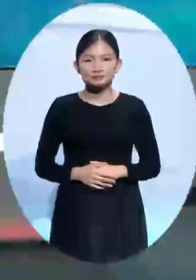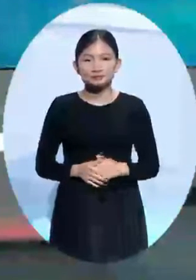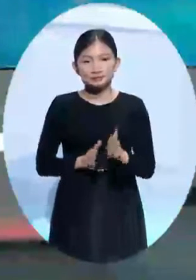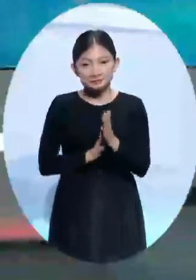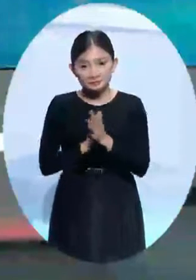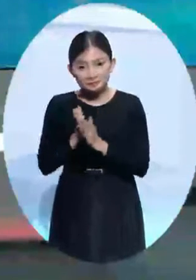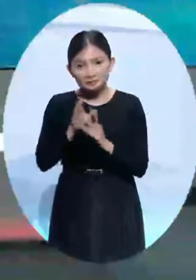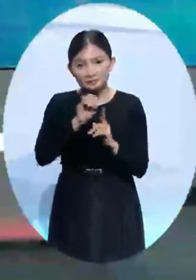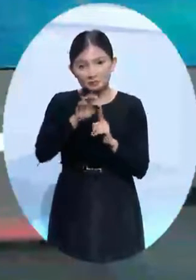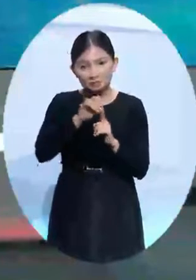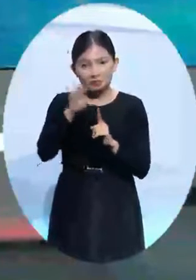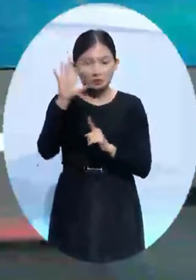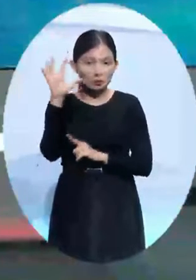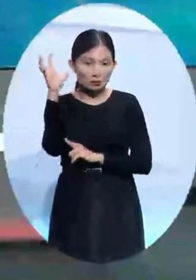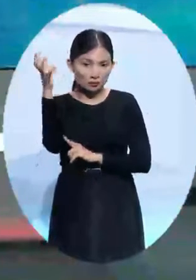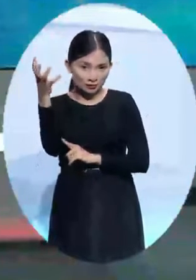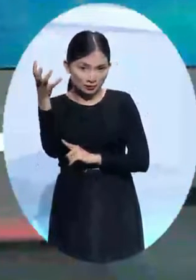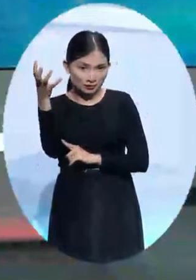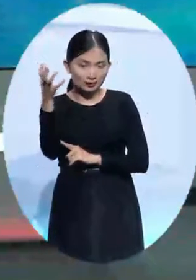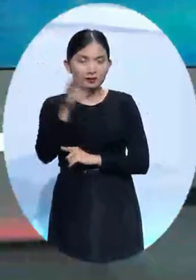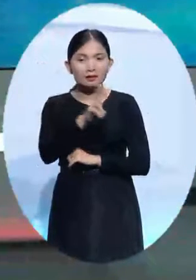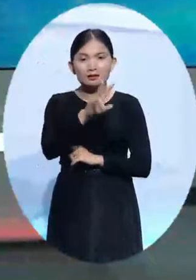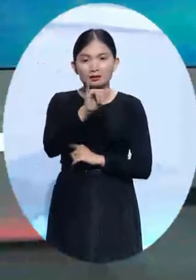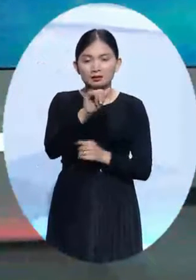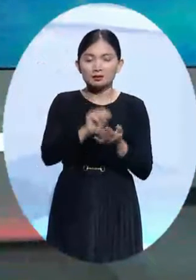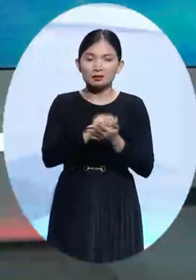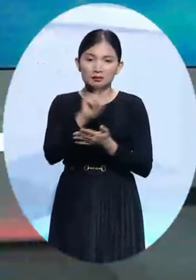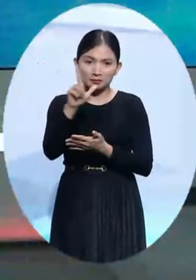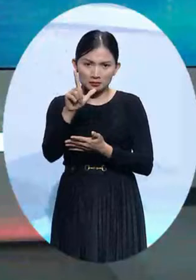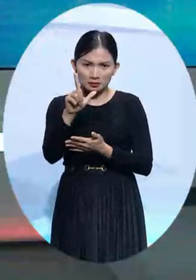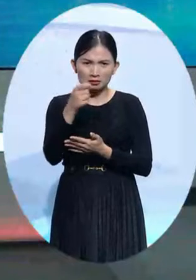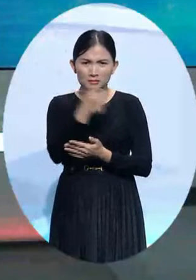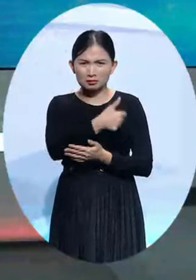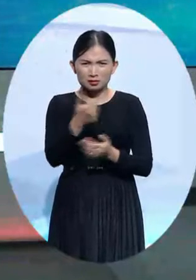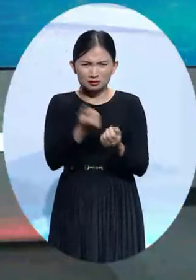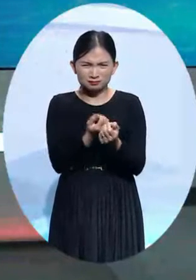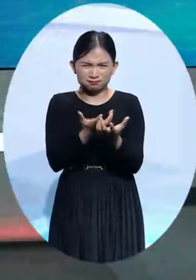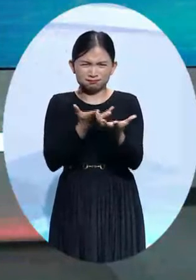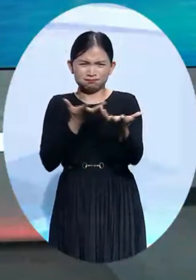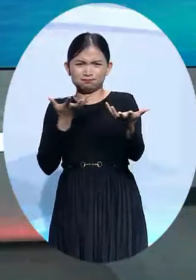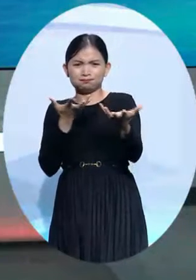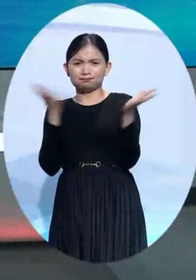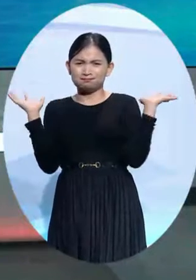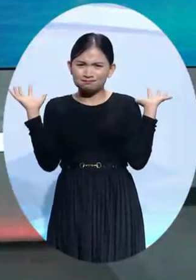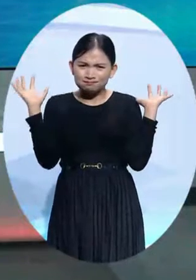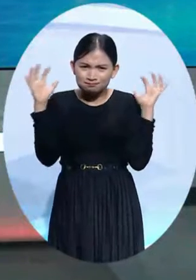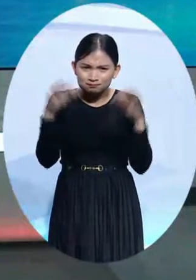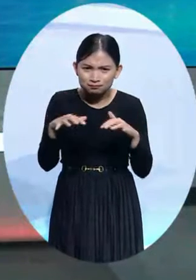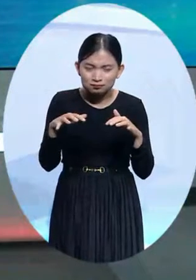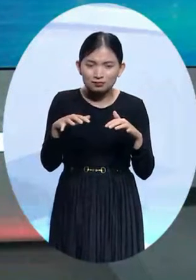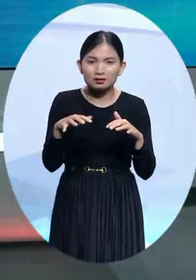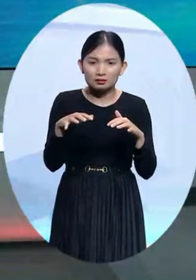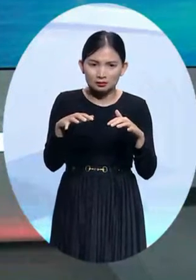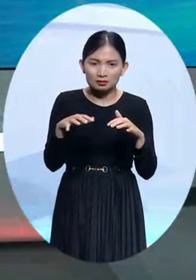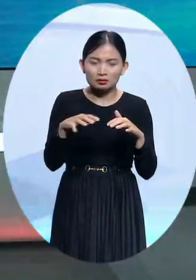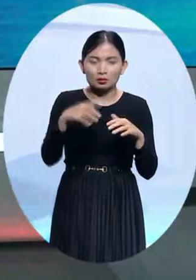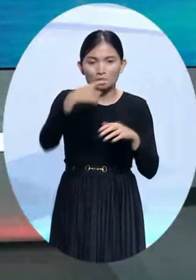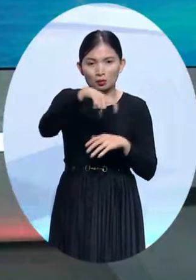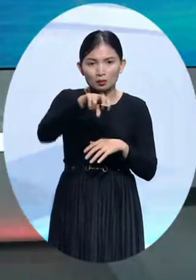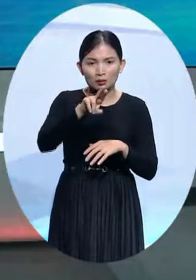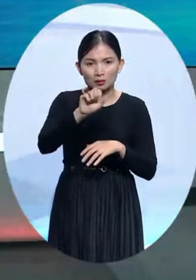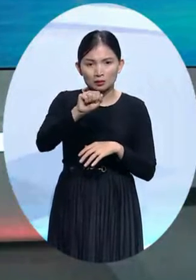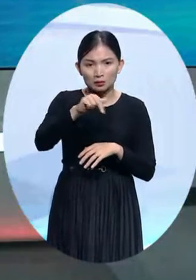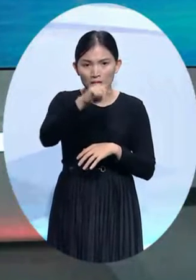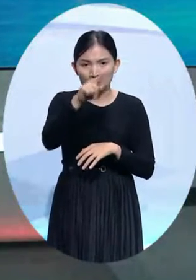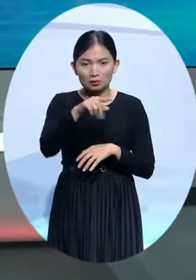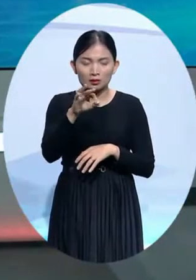Tiếp theo là các thông tin quốc tế. Ngày 26 tháng 7, hàng ngàn người đã tập hợp tại quảng trường văn hóa ở tỉnh Cienfuegos, miền Trung